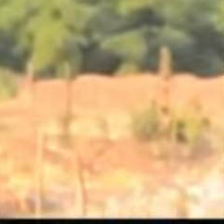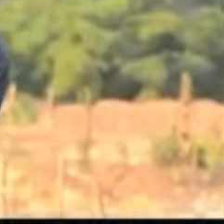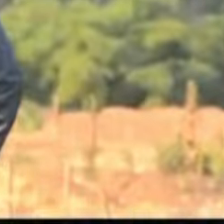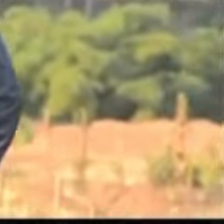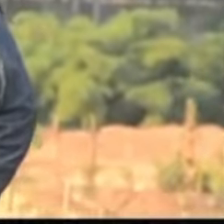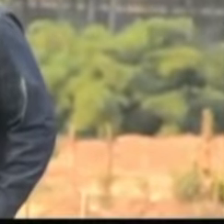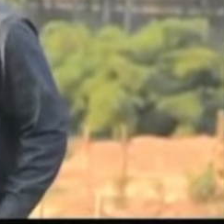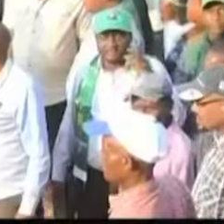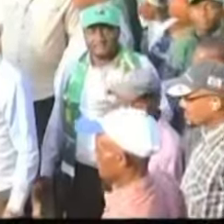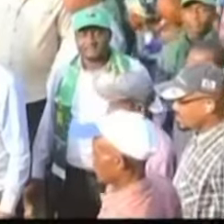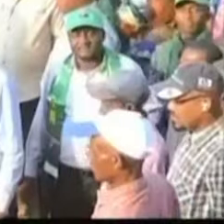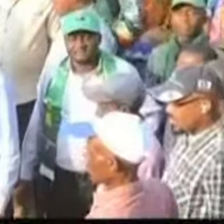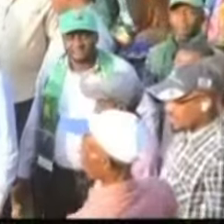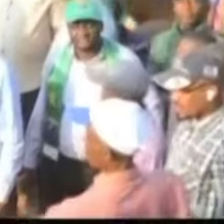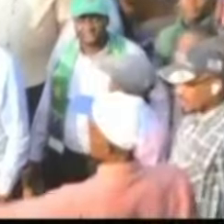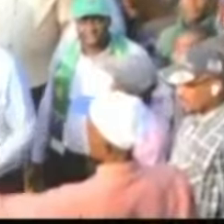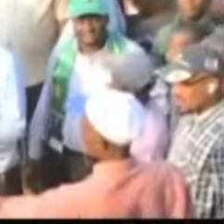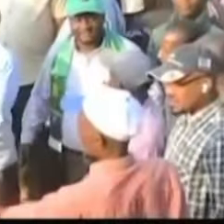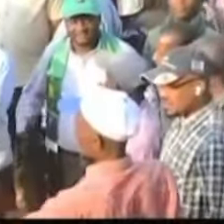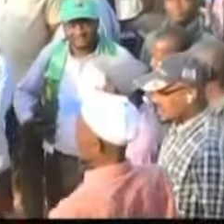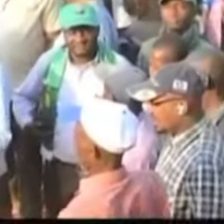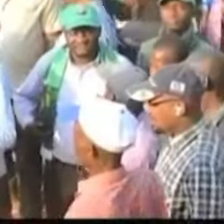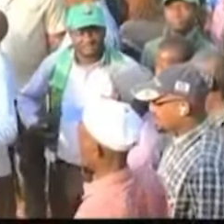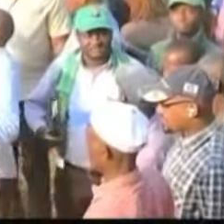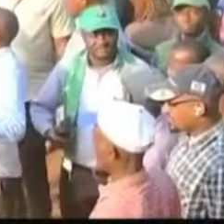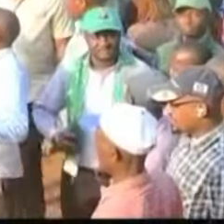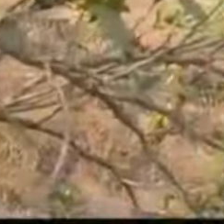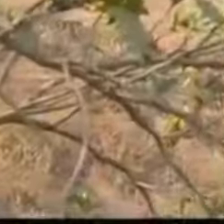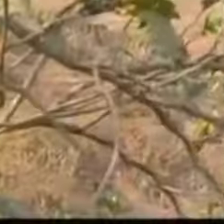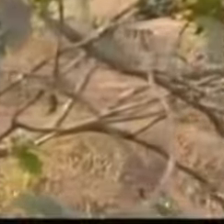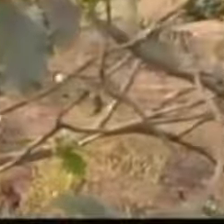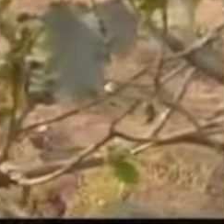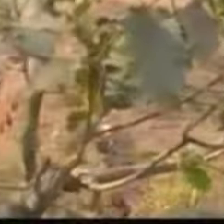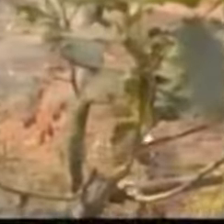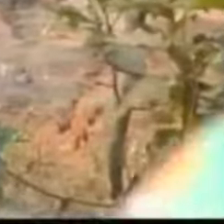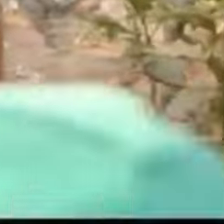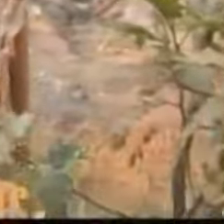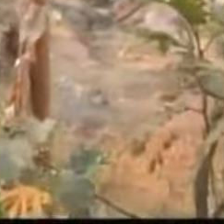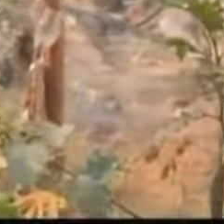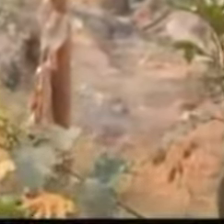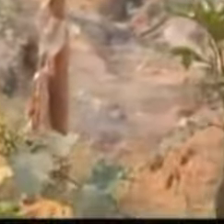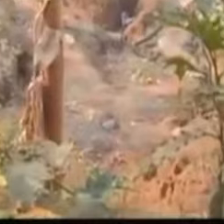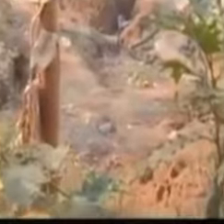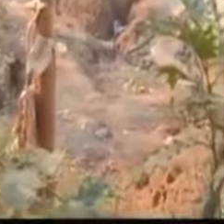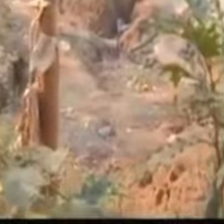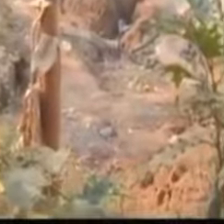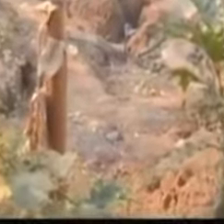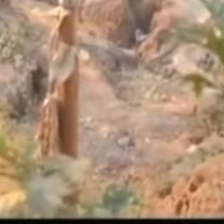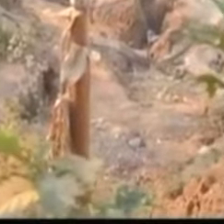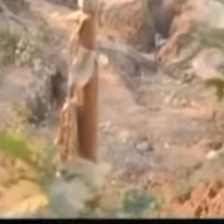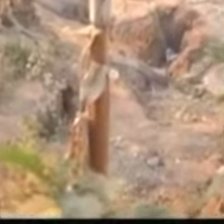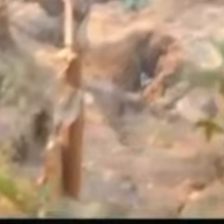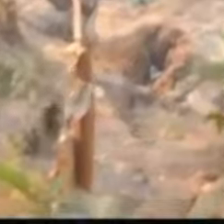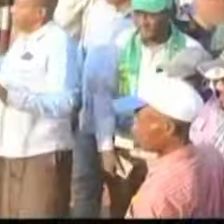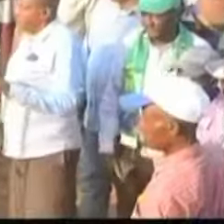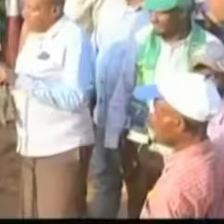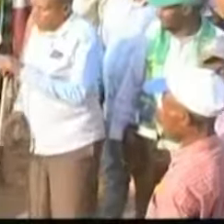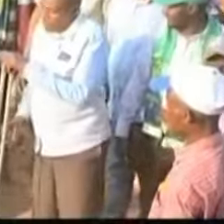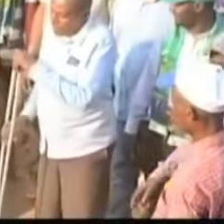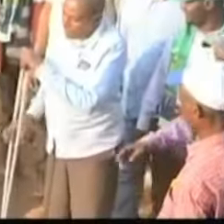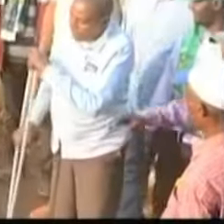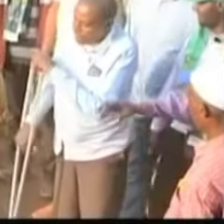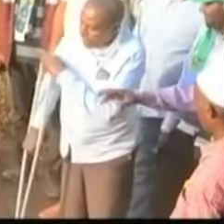en pâture. 7500 personnes dorment à la belle étoile dans les conditions inhumaines. Notable de